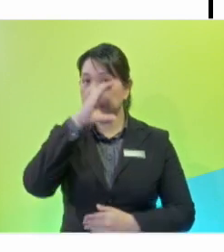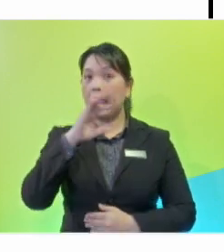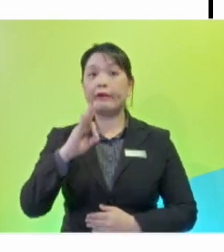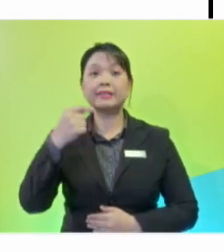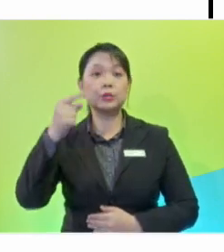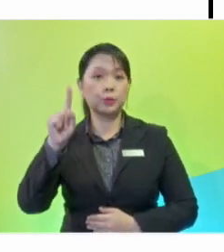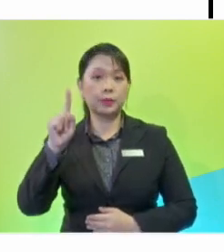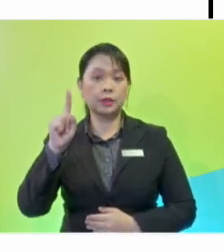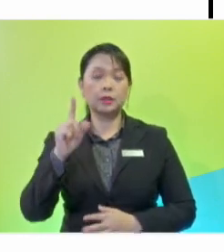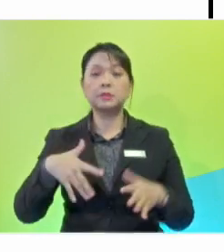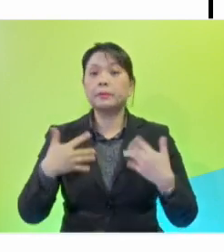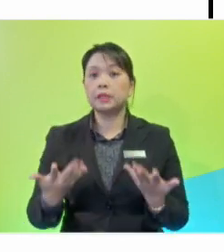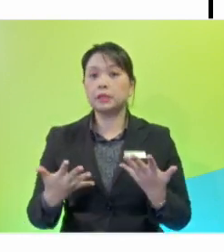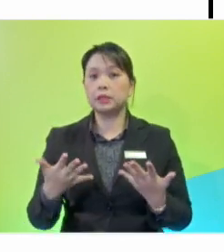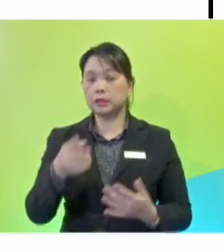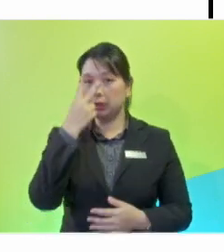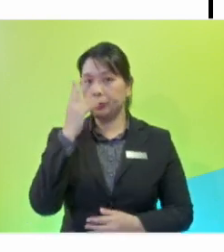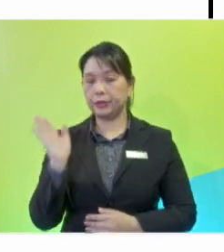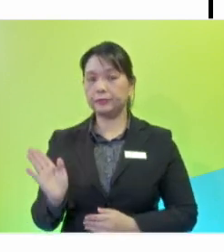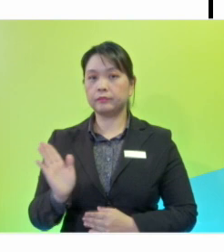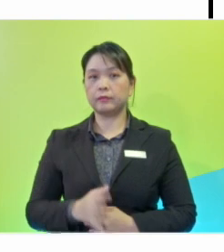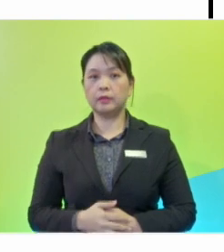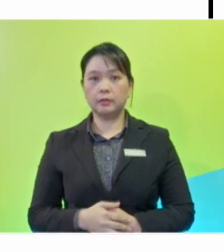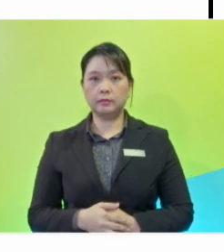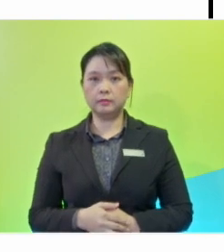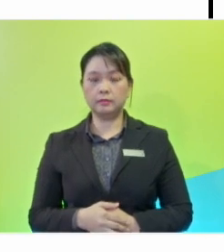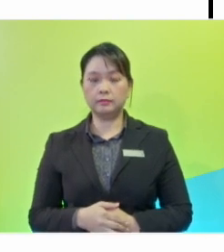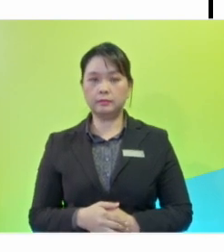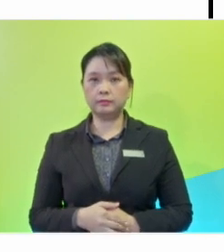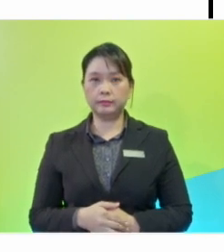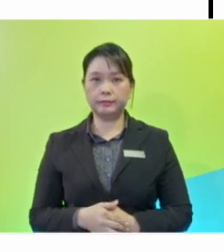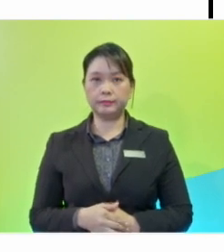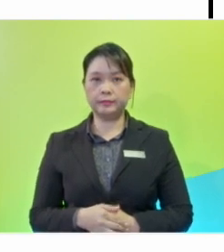kita fungsikan fungsi fx =